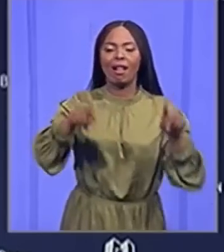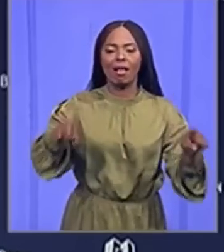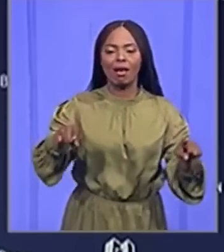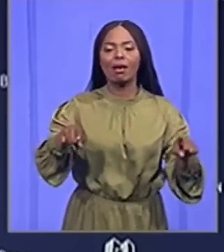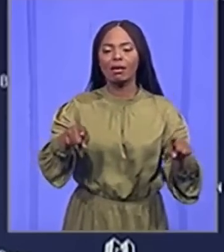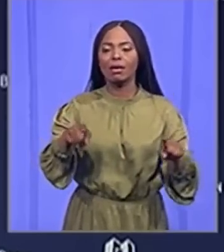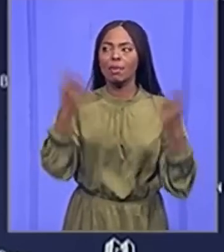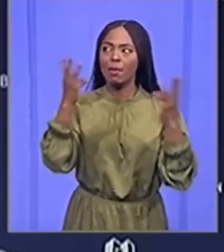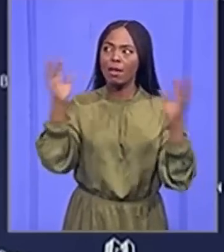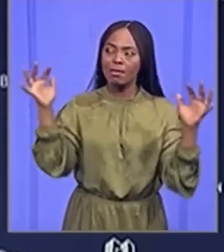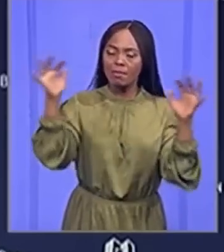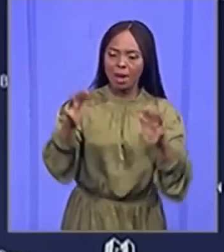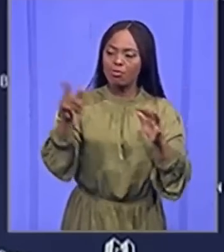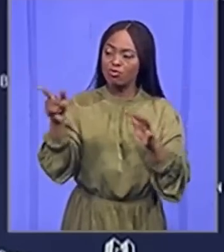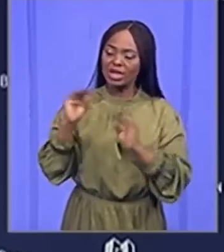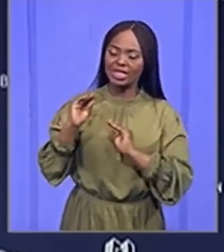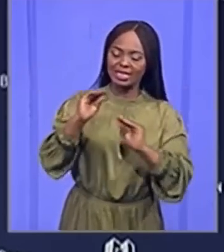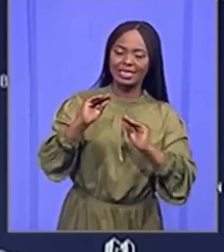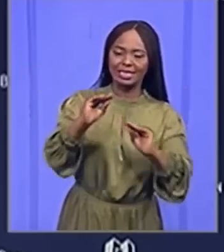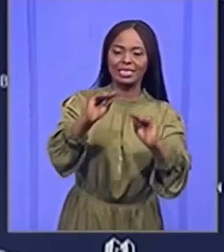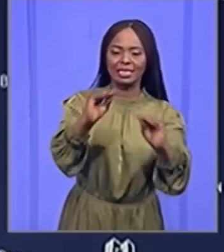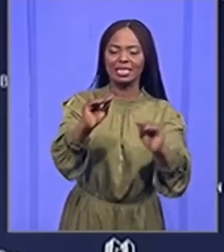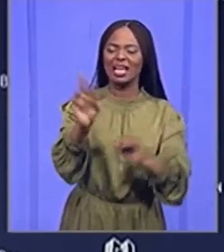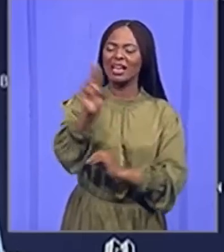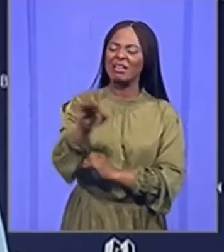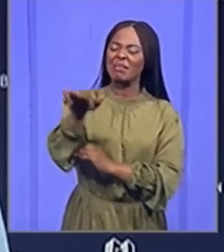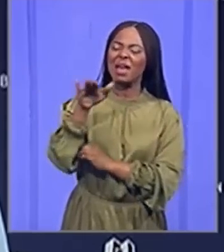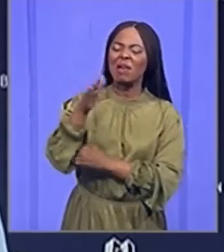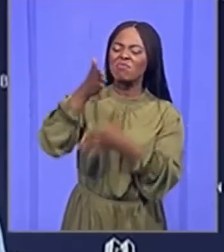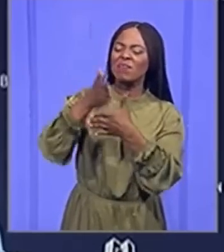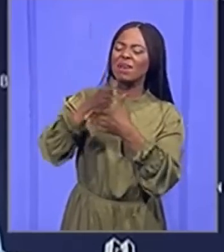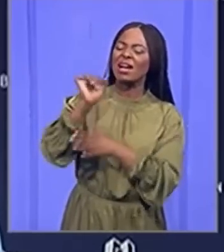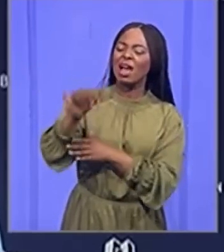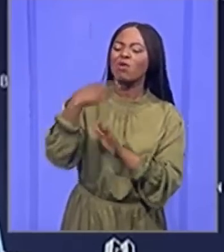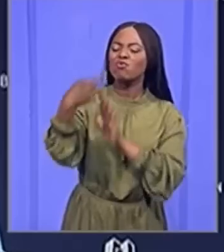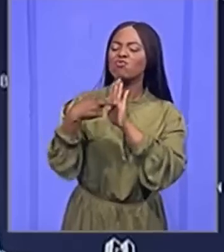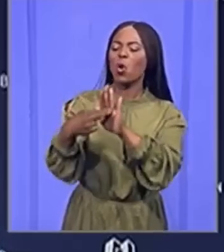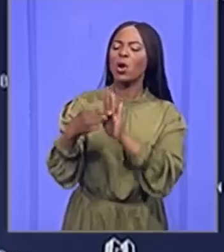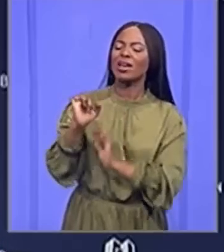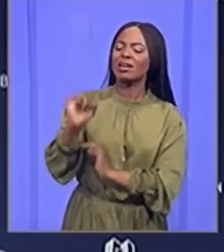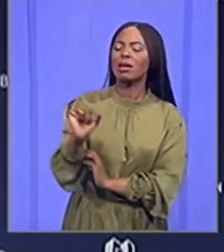gore ba tla ba kgone go kwešiša gore na e ka ba panka ya reserve e šoma jwang